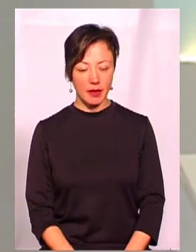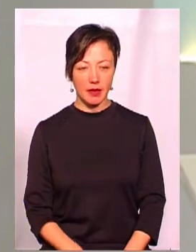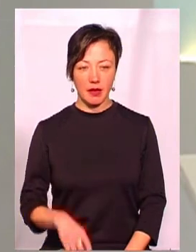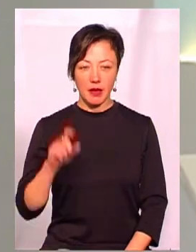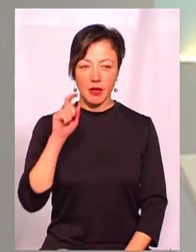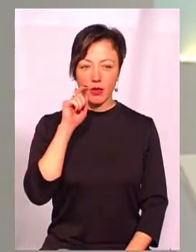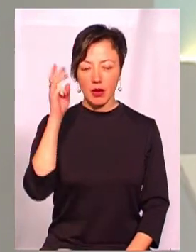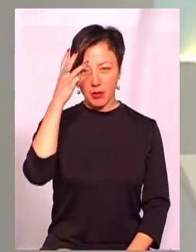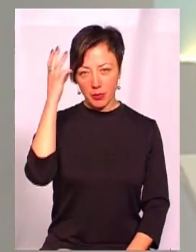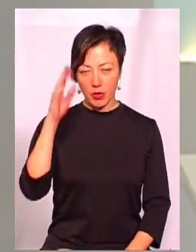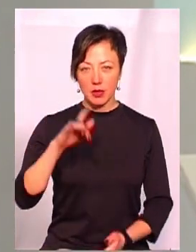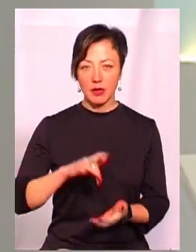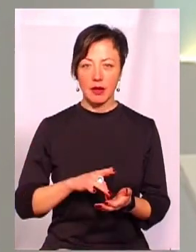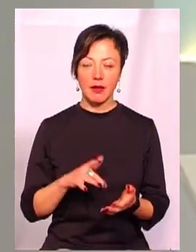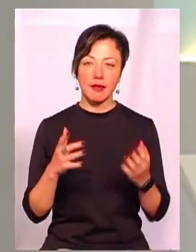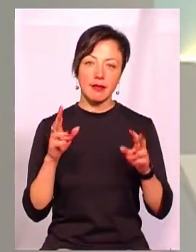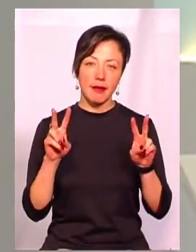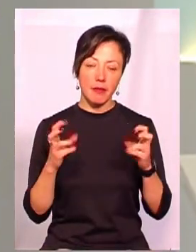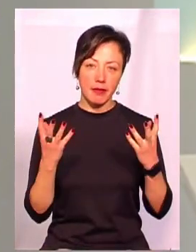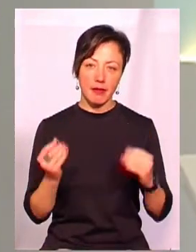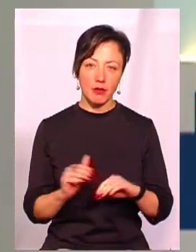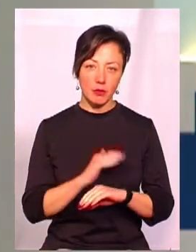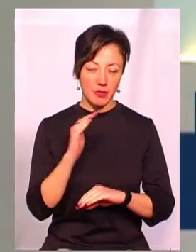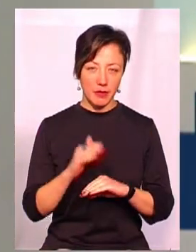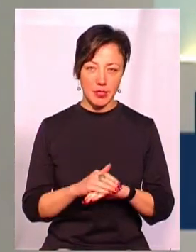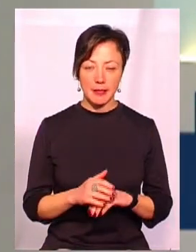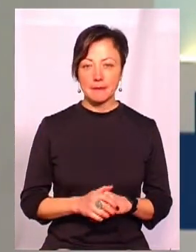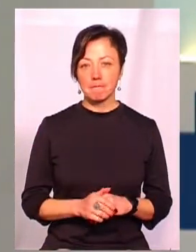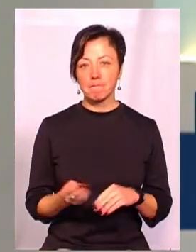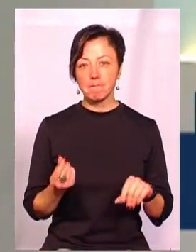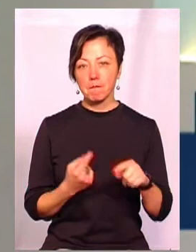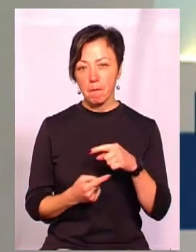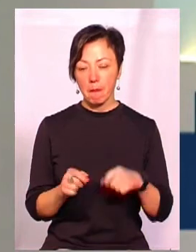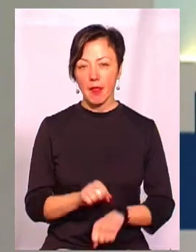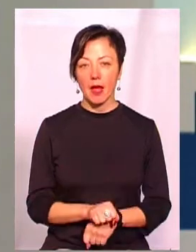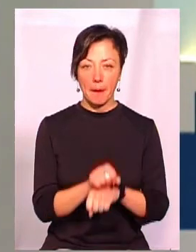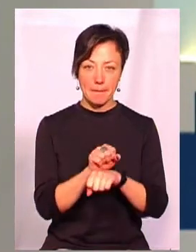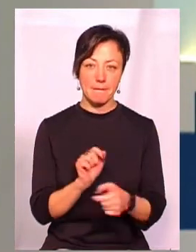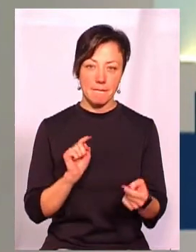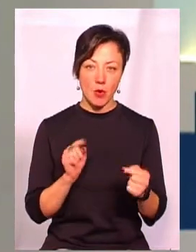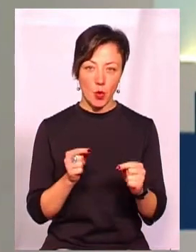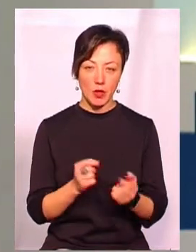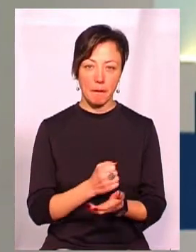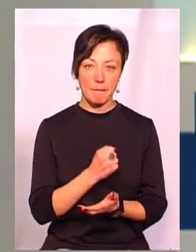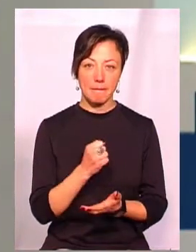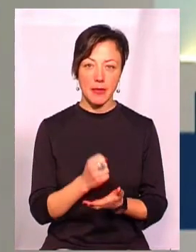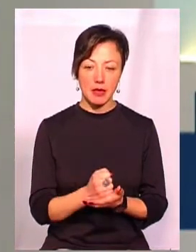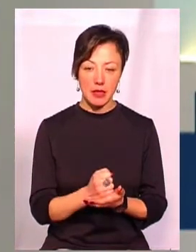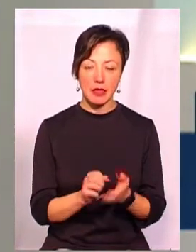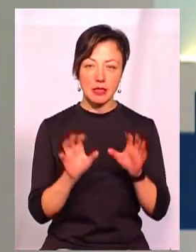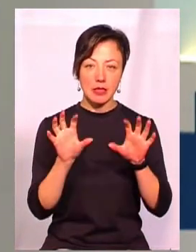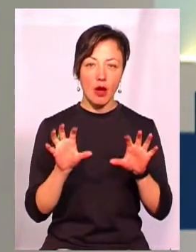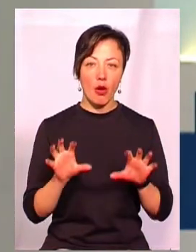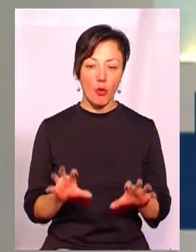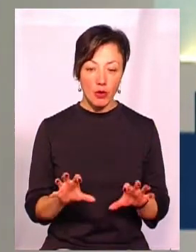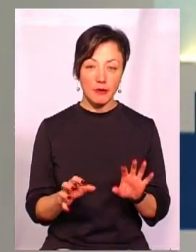На UA Поділля тема дня. Добрий вечір. Підприємці протестують проти прийнятих восени законів,